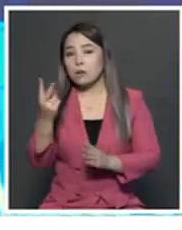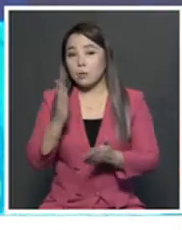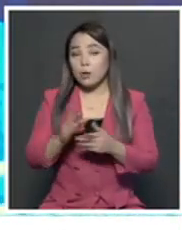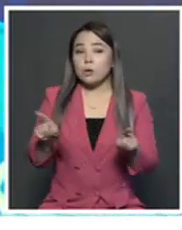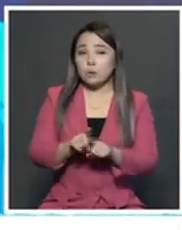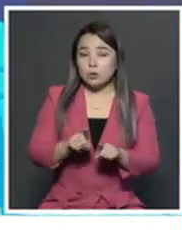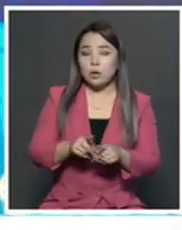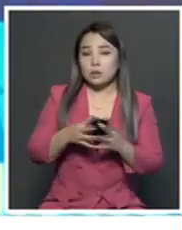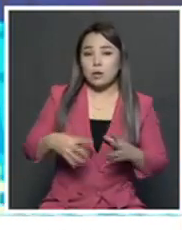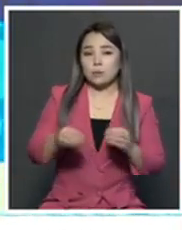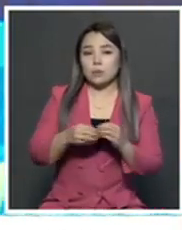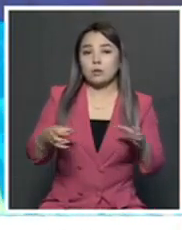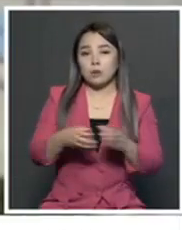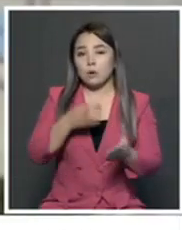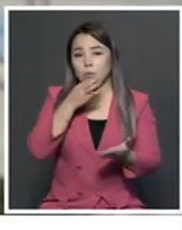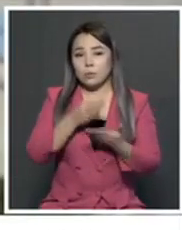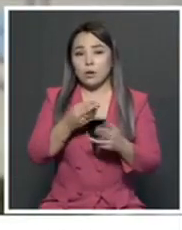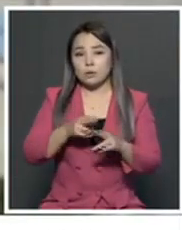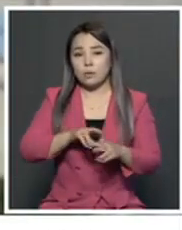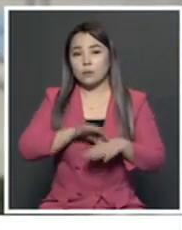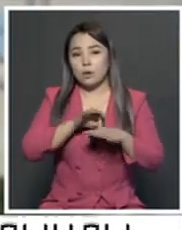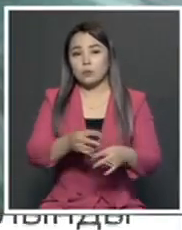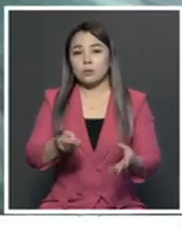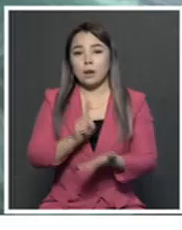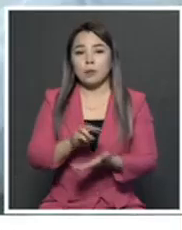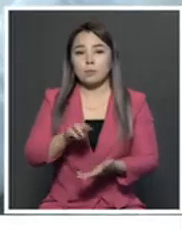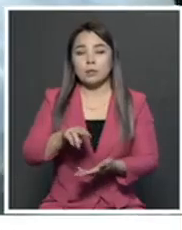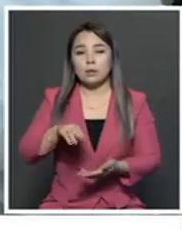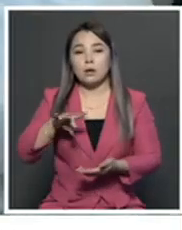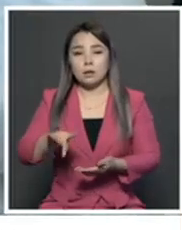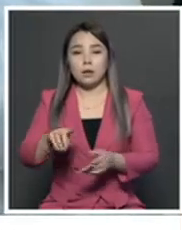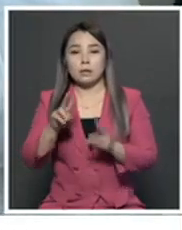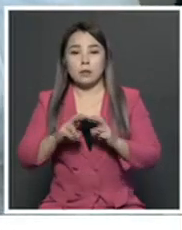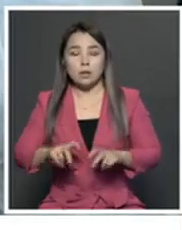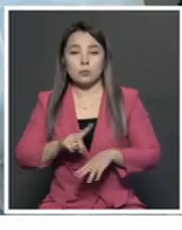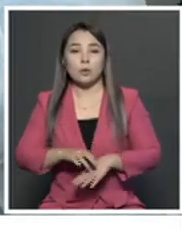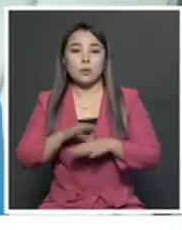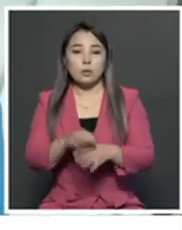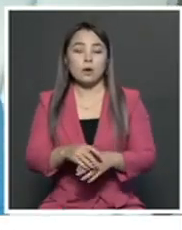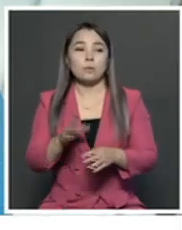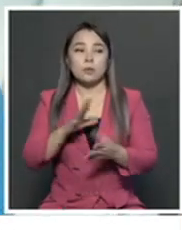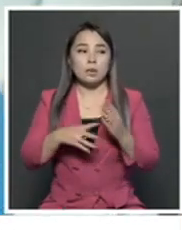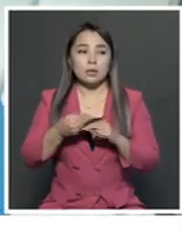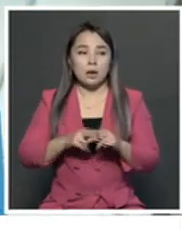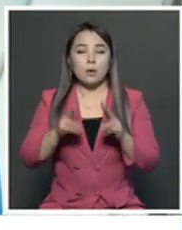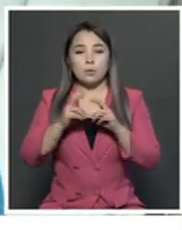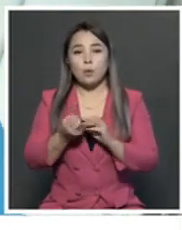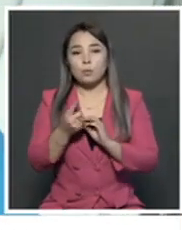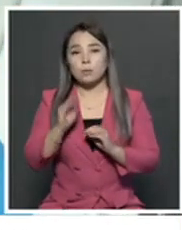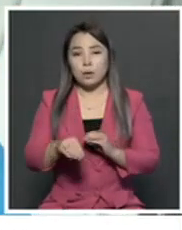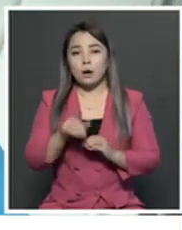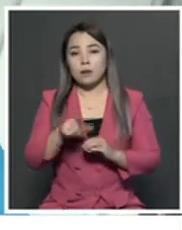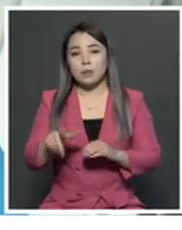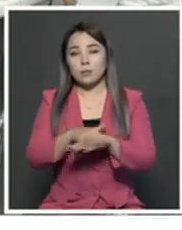үйіңізде отбасыңызбен өткізген жөн. Қазір шаһарда ПТР тестілеу өткізетін 17 зертхана бар. Күніне 11 мың адамның анализіне бәрі 4